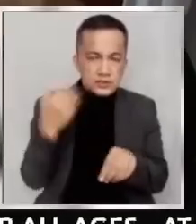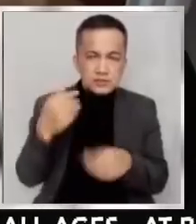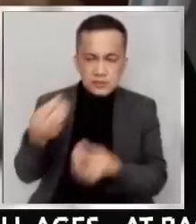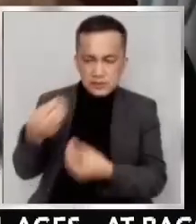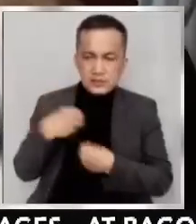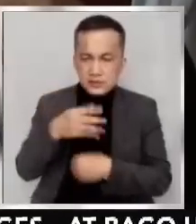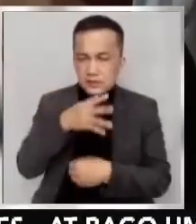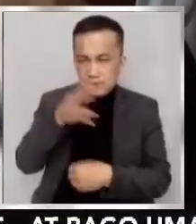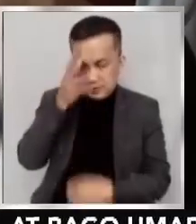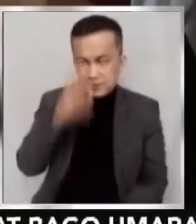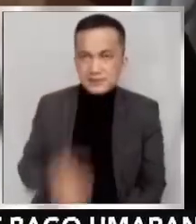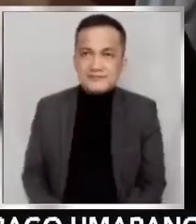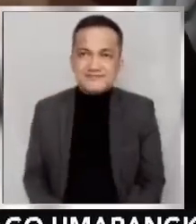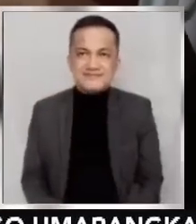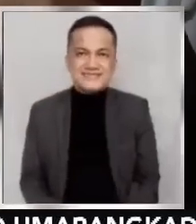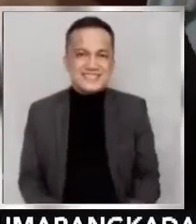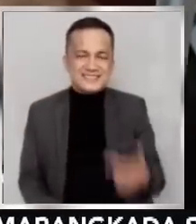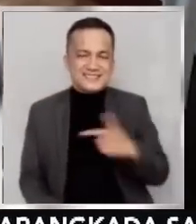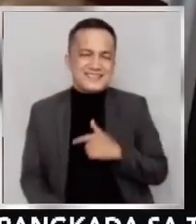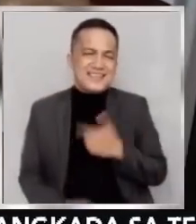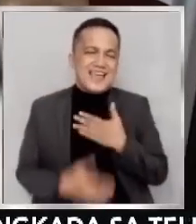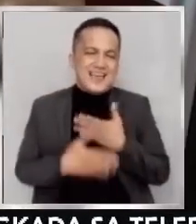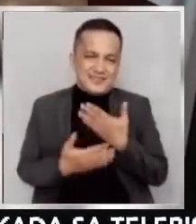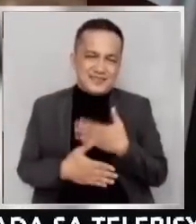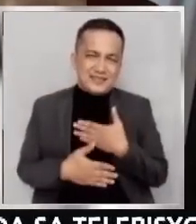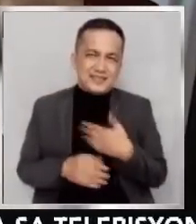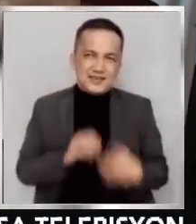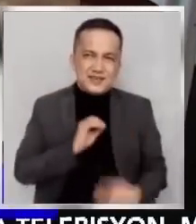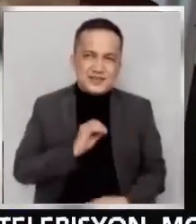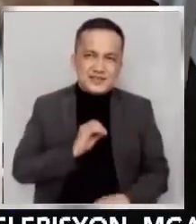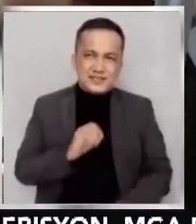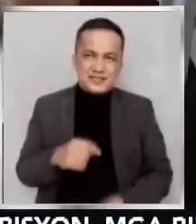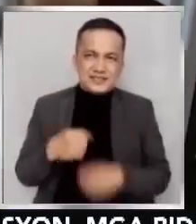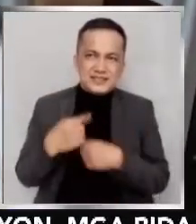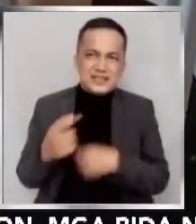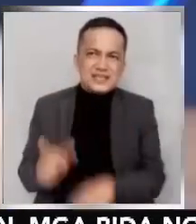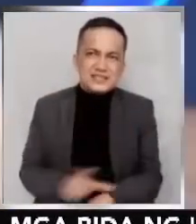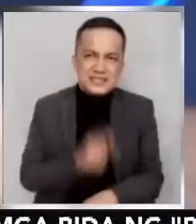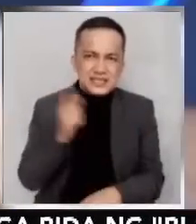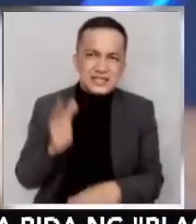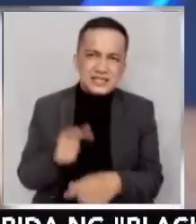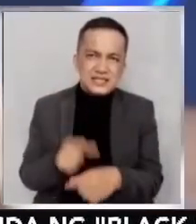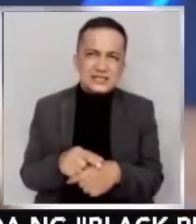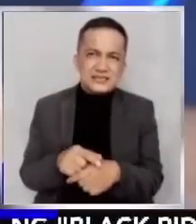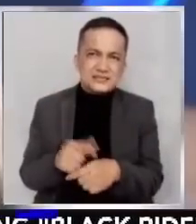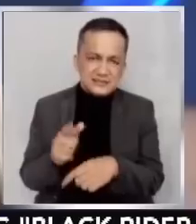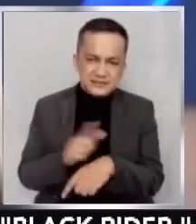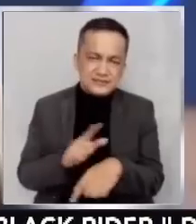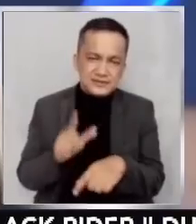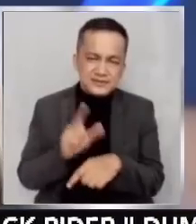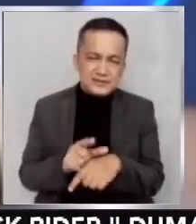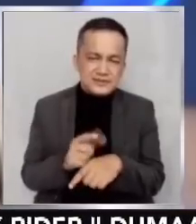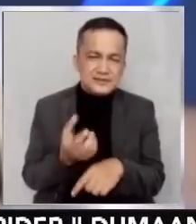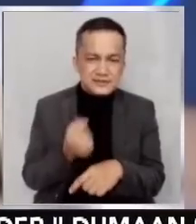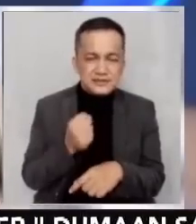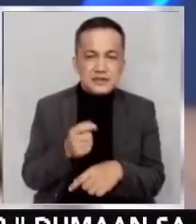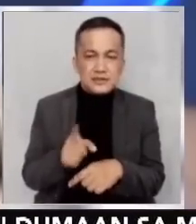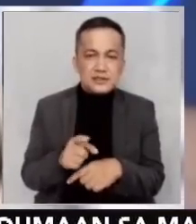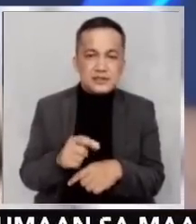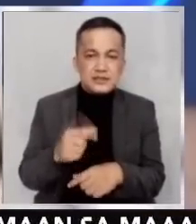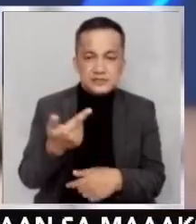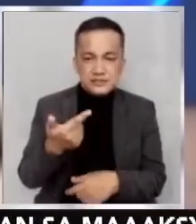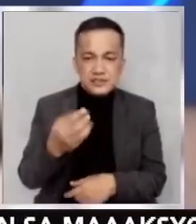masayang-masaya at sarili na sa tagal ng itinagsaka doon sa lupa. Para sa GMA Integrated News, Ian Cruz